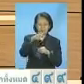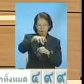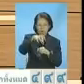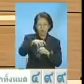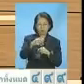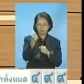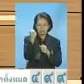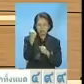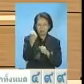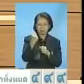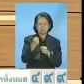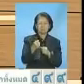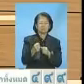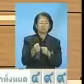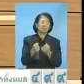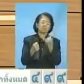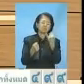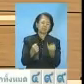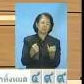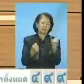พ้อย่างนี้แพ้แน่นอนนะท่านฮะ